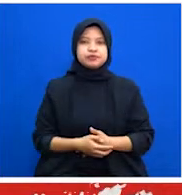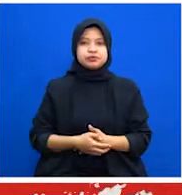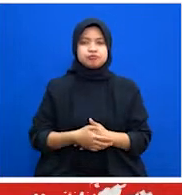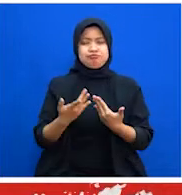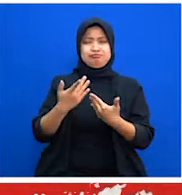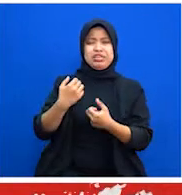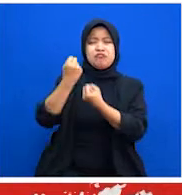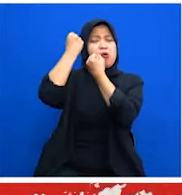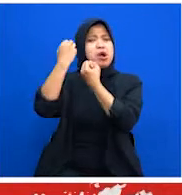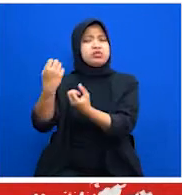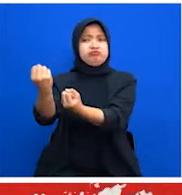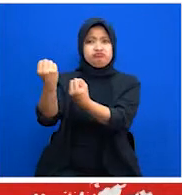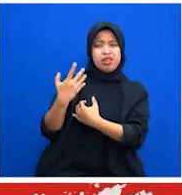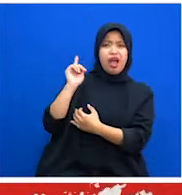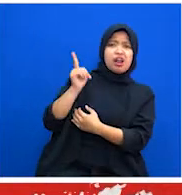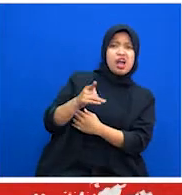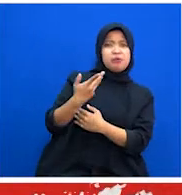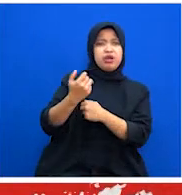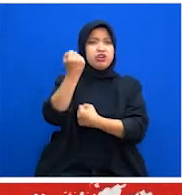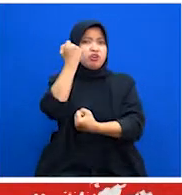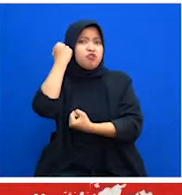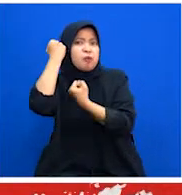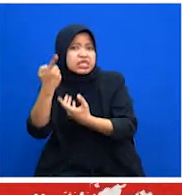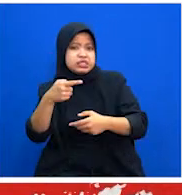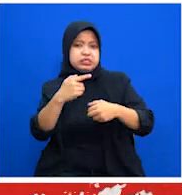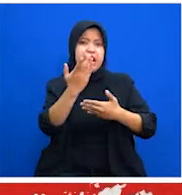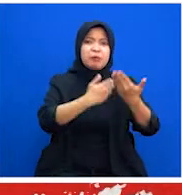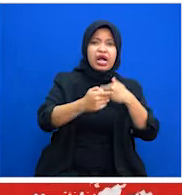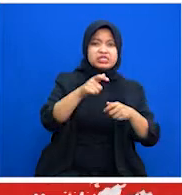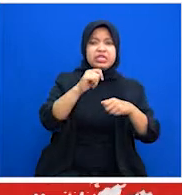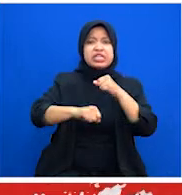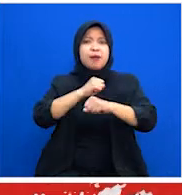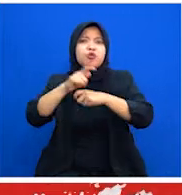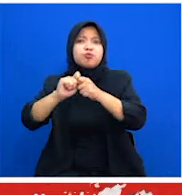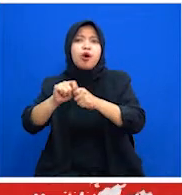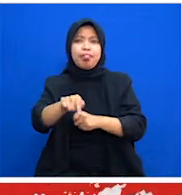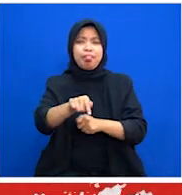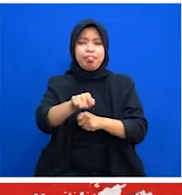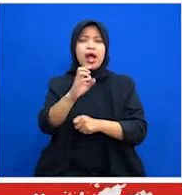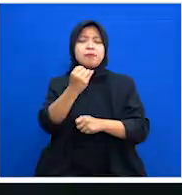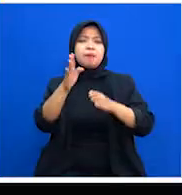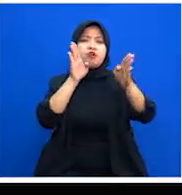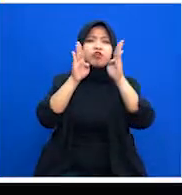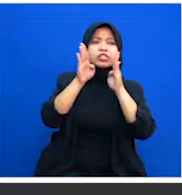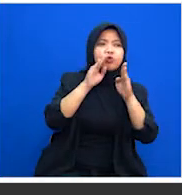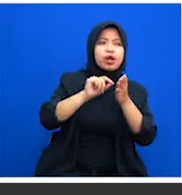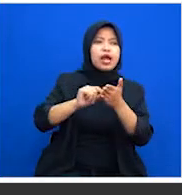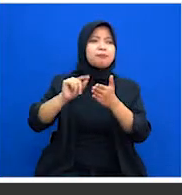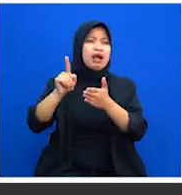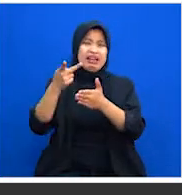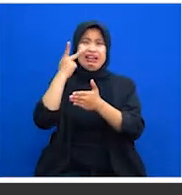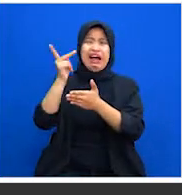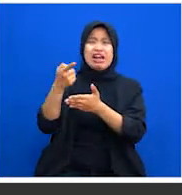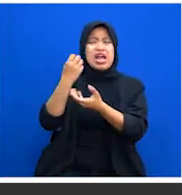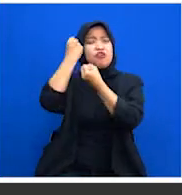tiba-tiba beredar kabar bahwa aplikasi ini buatan Singapura asal mulanya sebuah akun Facebook bernama kanjut